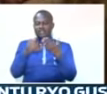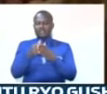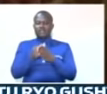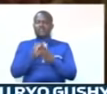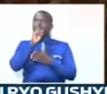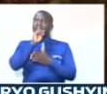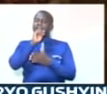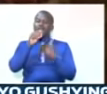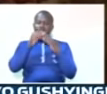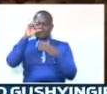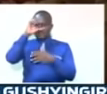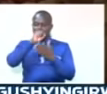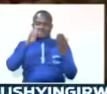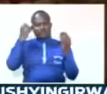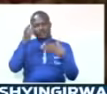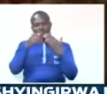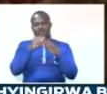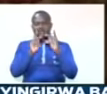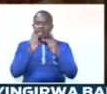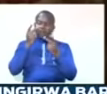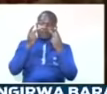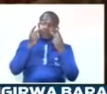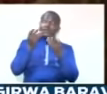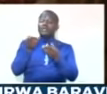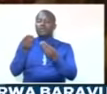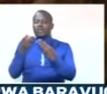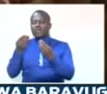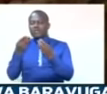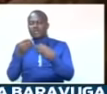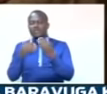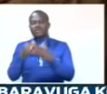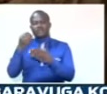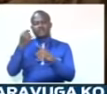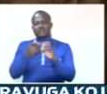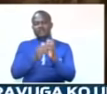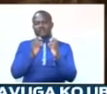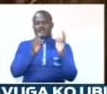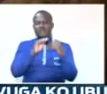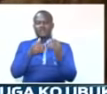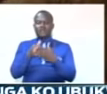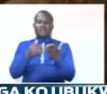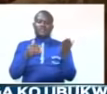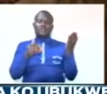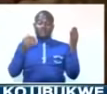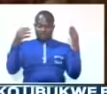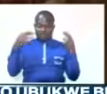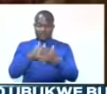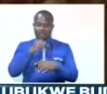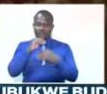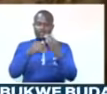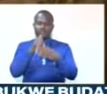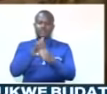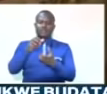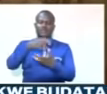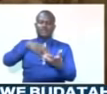yari yabuze nubwo rero burese hari kureba ati uramurama ariko bundi ni bya bitunguranye ariko nako tujya dukora